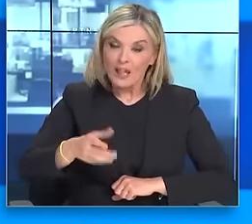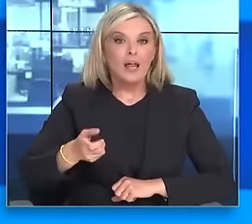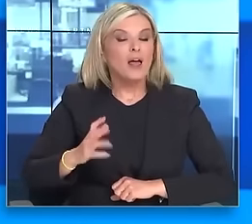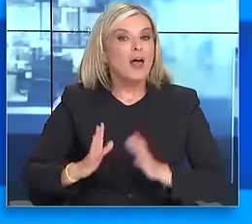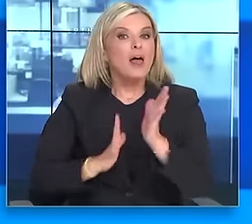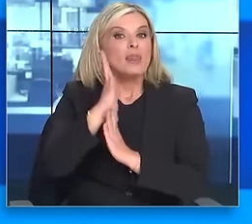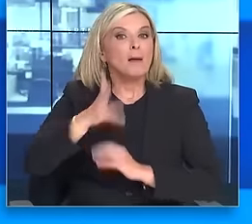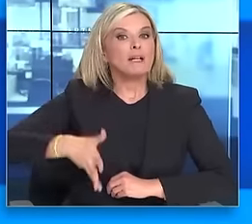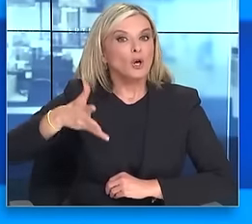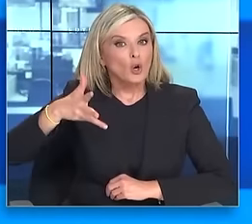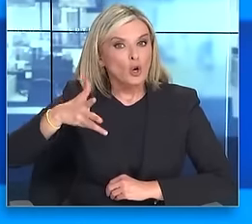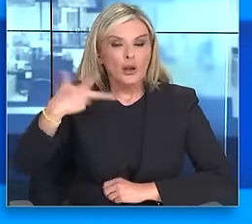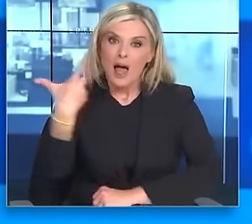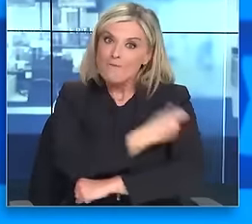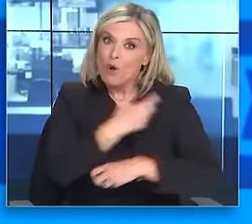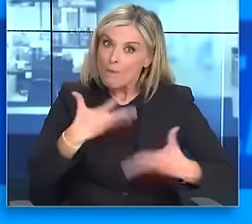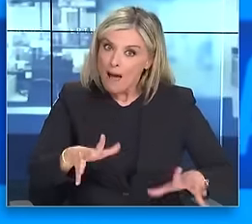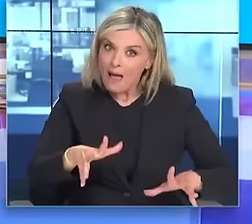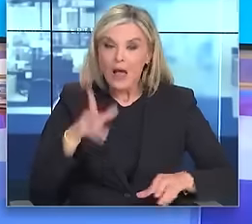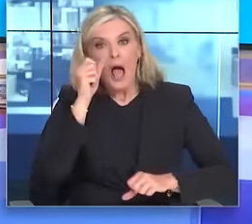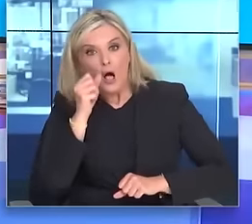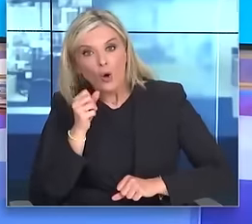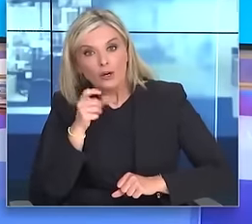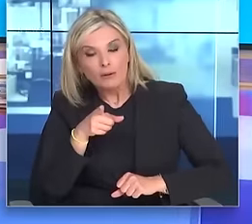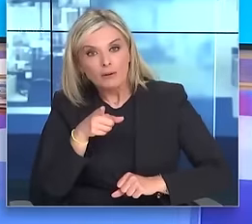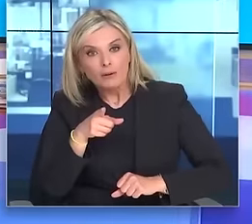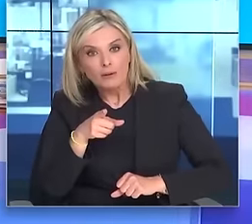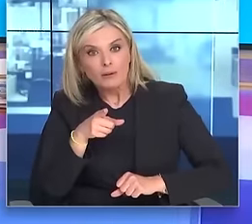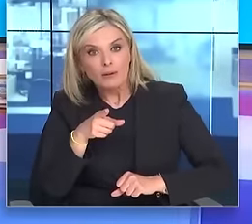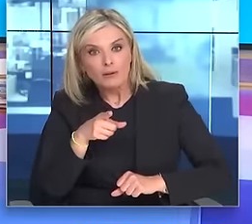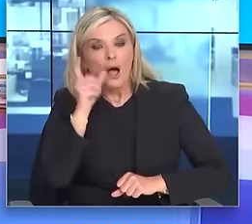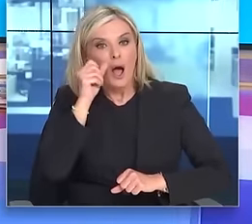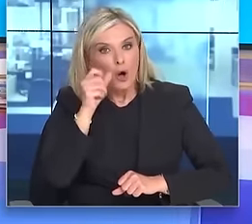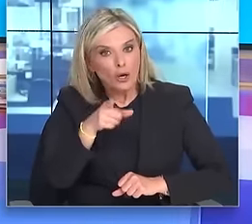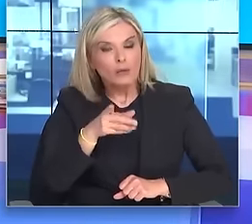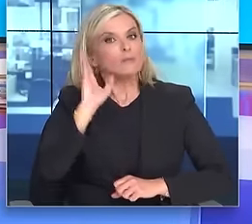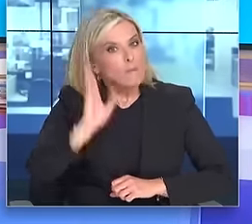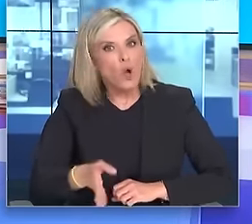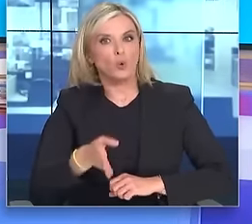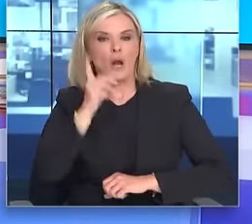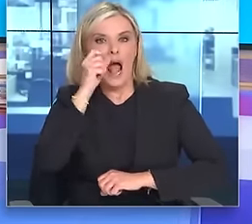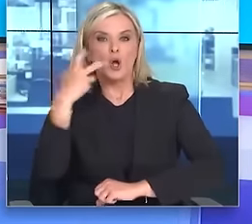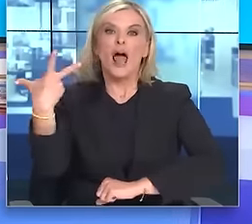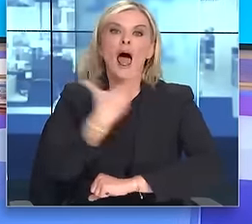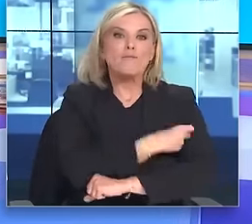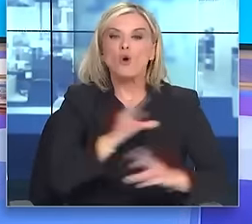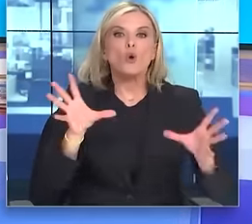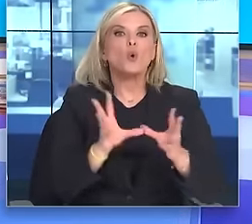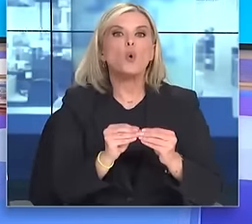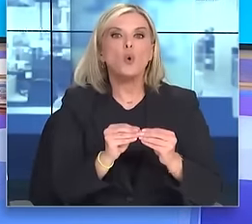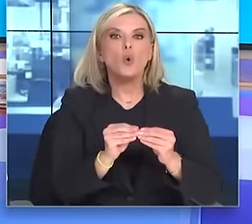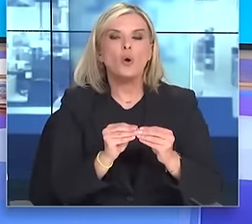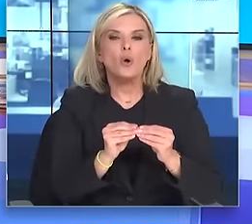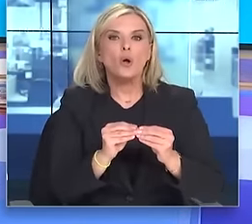χρονών έχει κάνει, 15 μηνών. Έχει κάνει το εμβόλιο? Όχι. Τι, αγόρι? Αγόρι. Και τα αγόρια πρέπει να κάνουν το εμβόλιο. Λοιπόν, κατά του